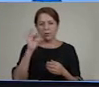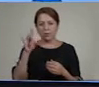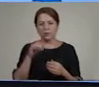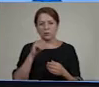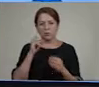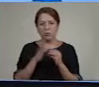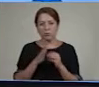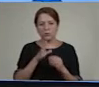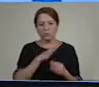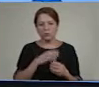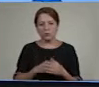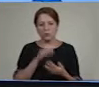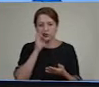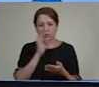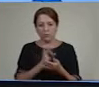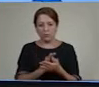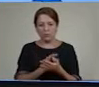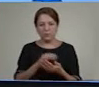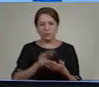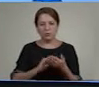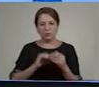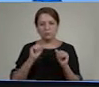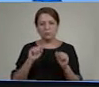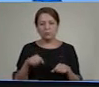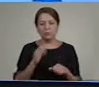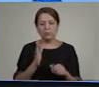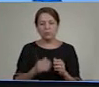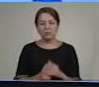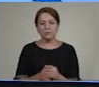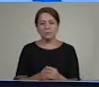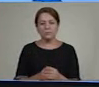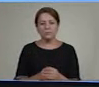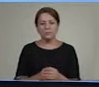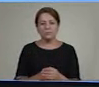15 ekan. Javob deb yozib qo'yishimiz mumkin.